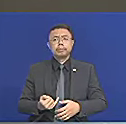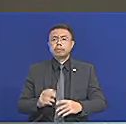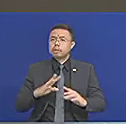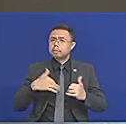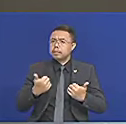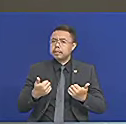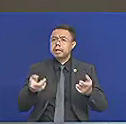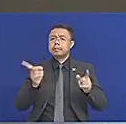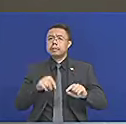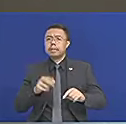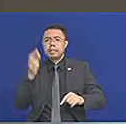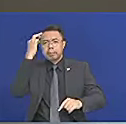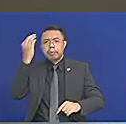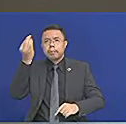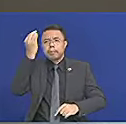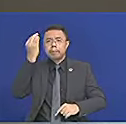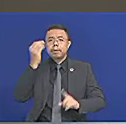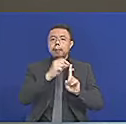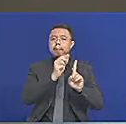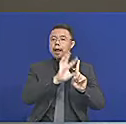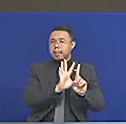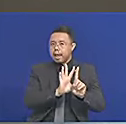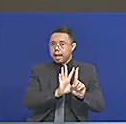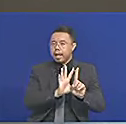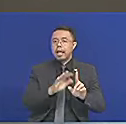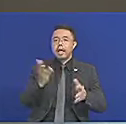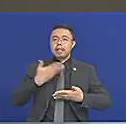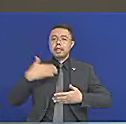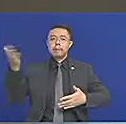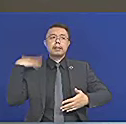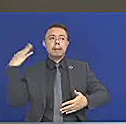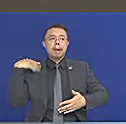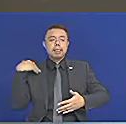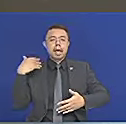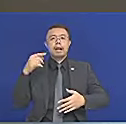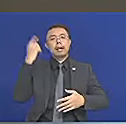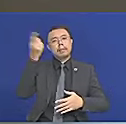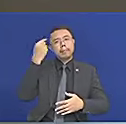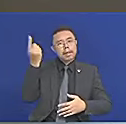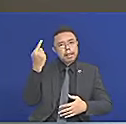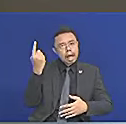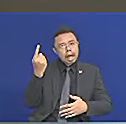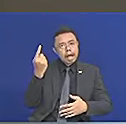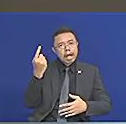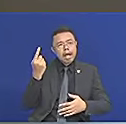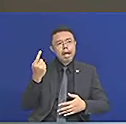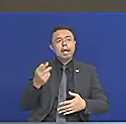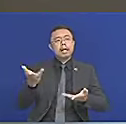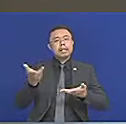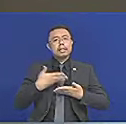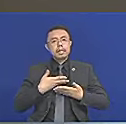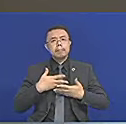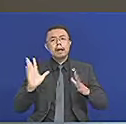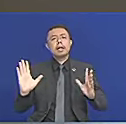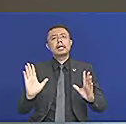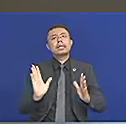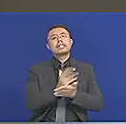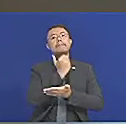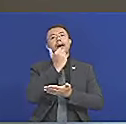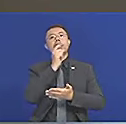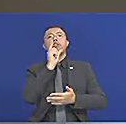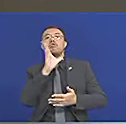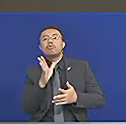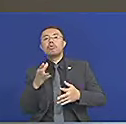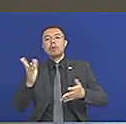bisa menjadi pemimpin partai, memperoleh jabatan di pemerintahan, mendapatkan kesempatan